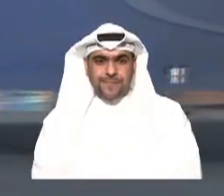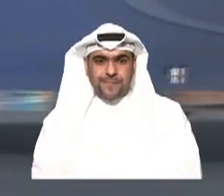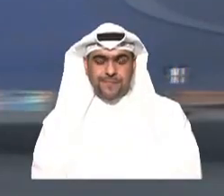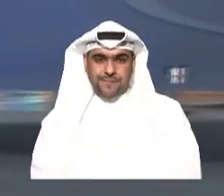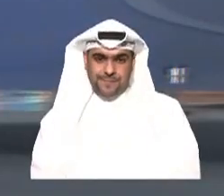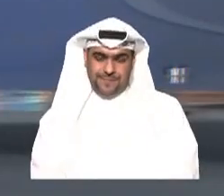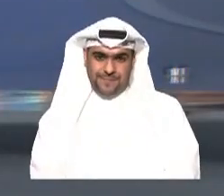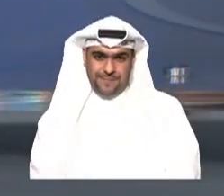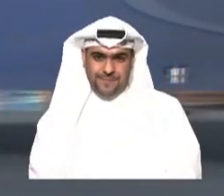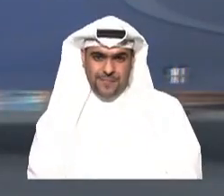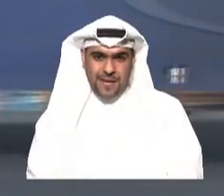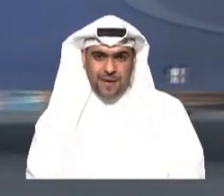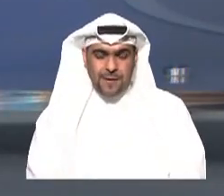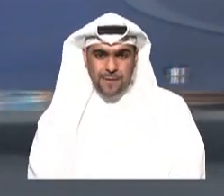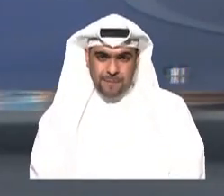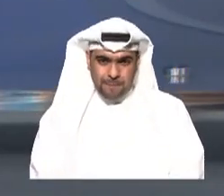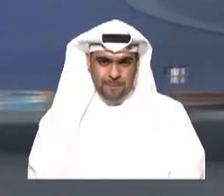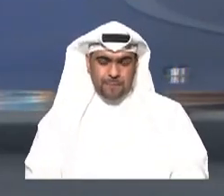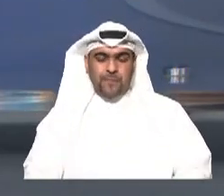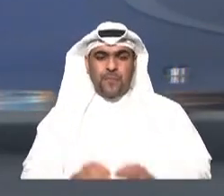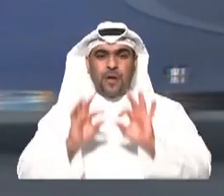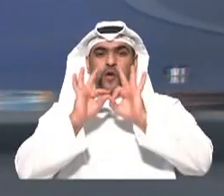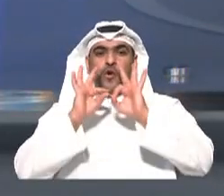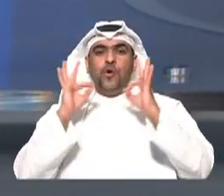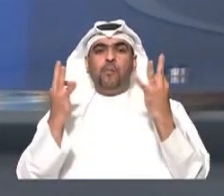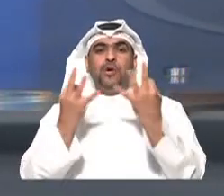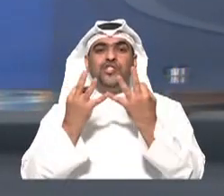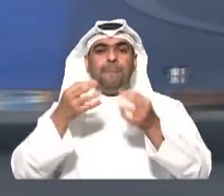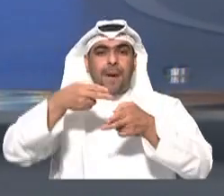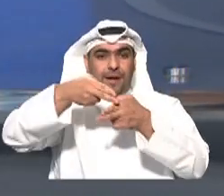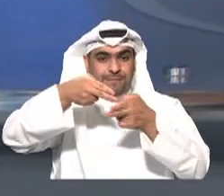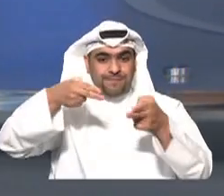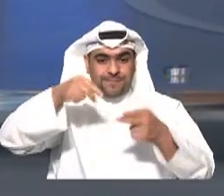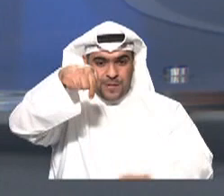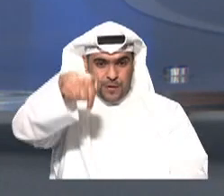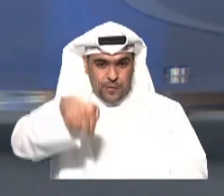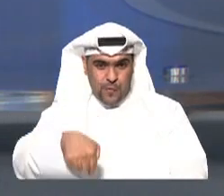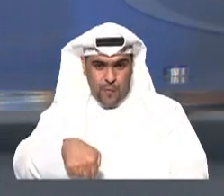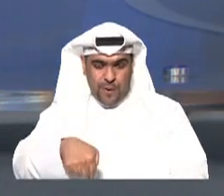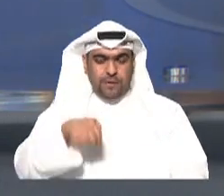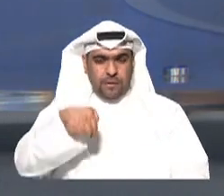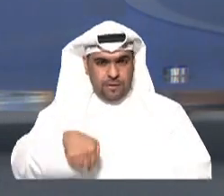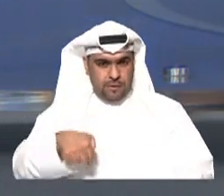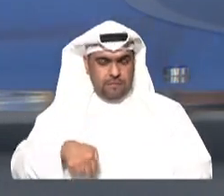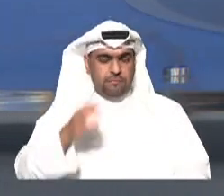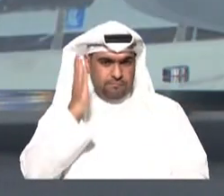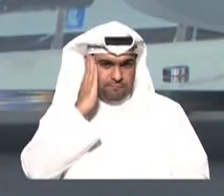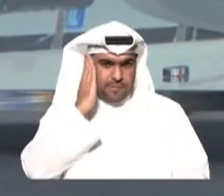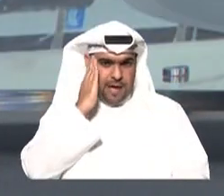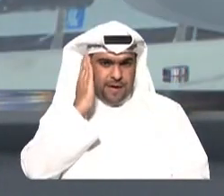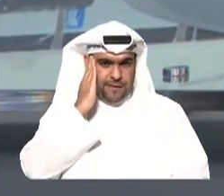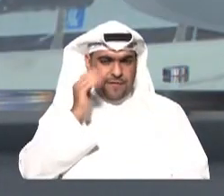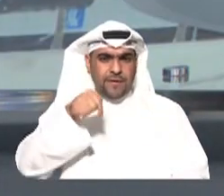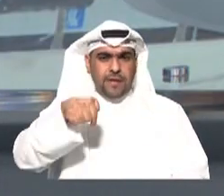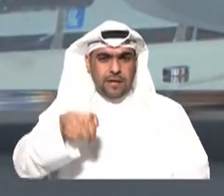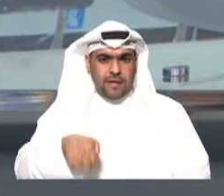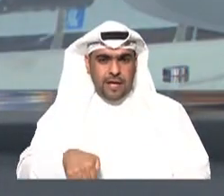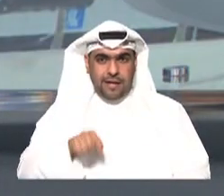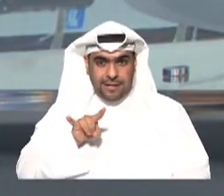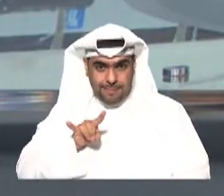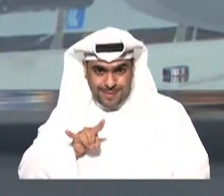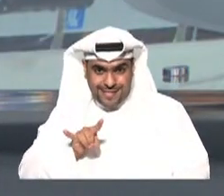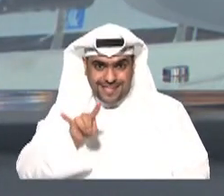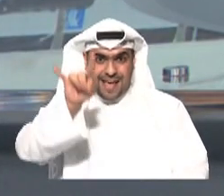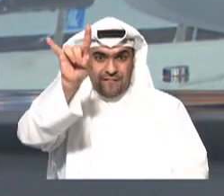يعتبر كثيرون من أطياف المجتمع الكويتي أن ربط تلقي التطعيم ضد وباء كوفيد-19 كشرط أساسي للسفر